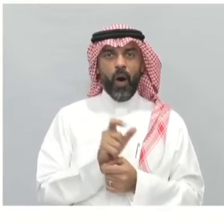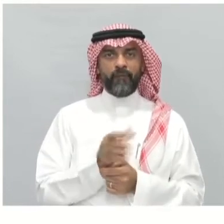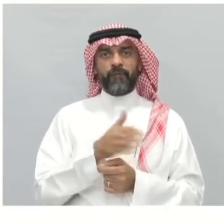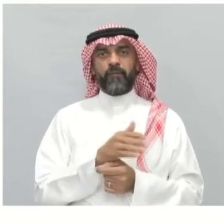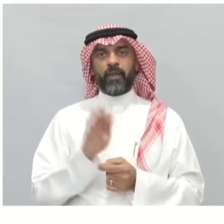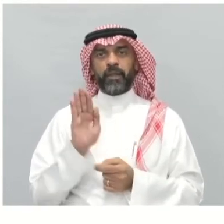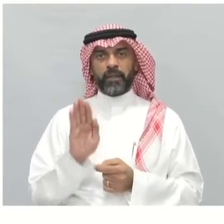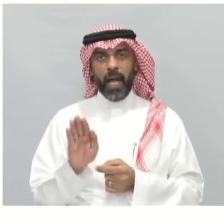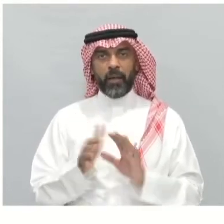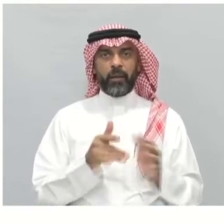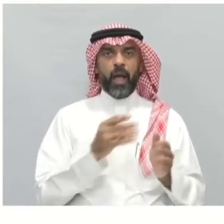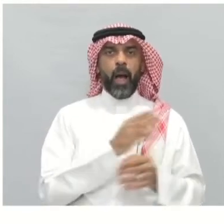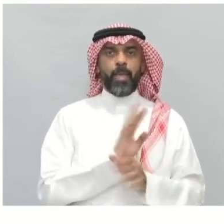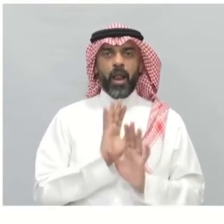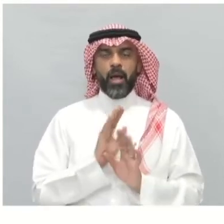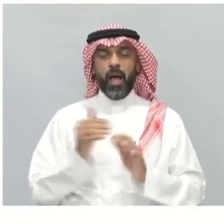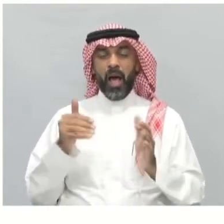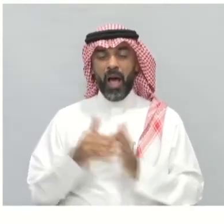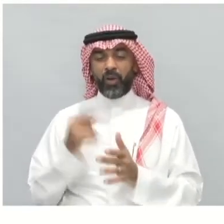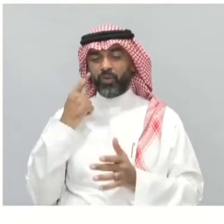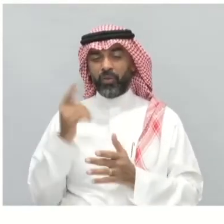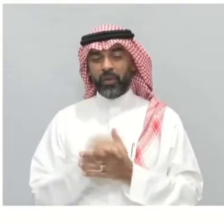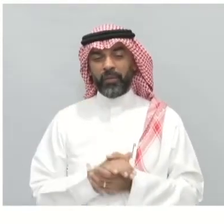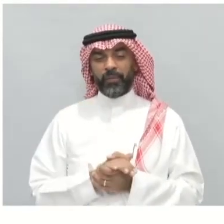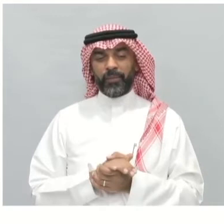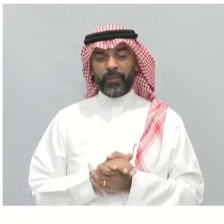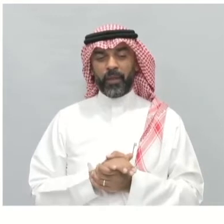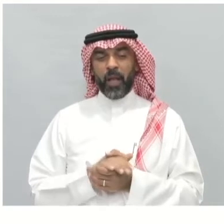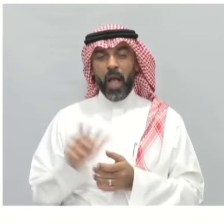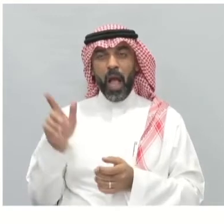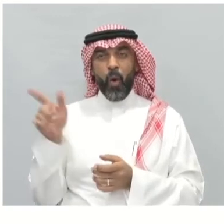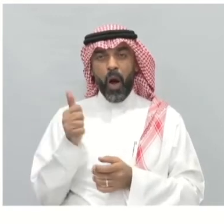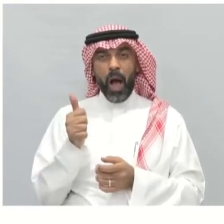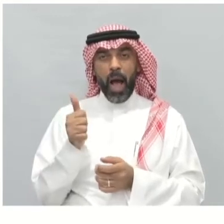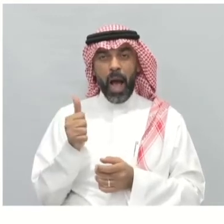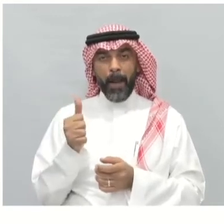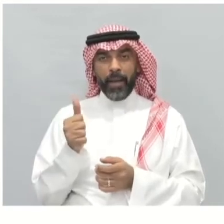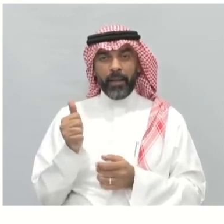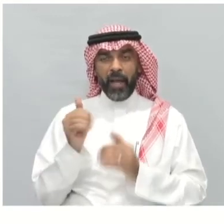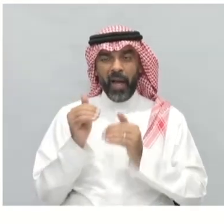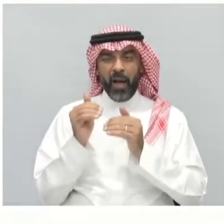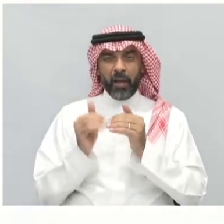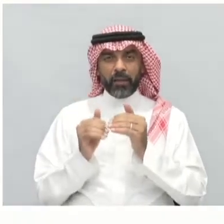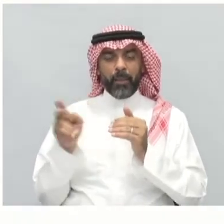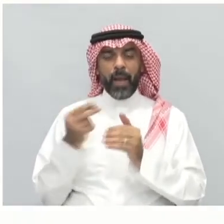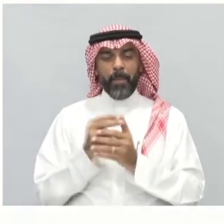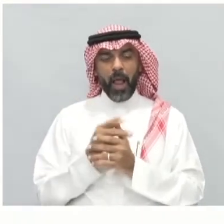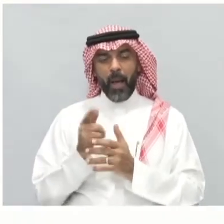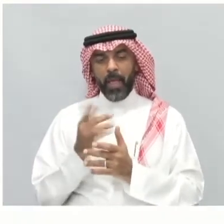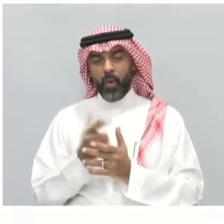الله المعطي الاخير احمد اصغر من عبد الله طيب وين عبد الله وين عبد الله